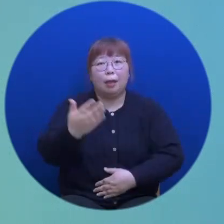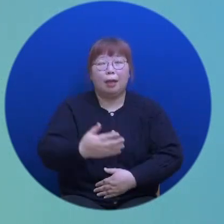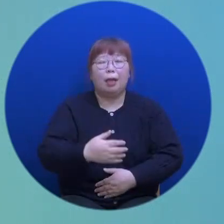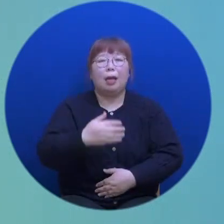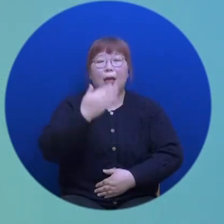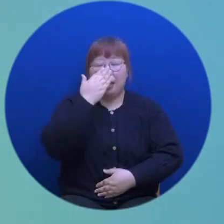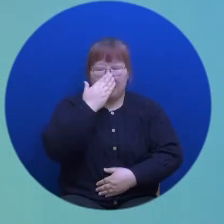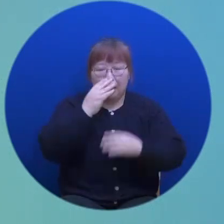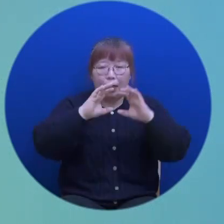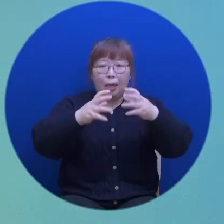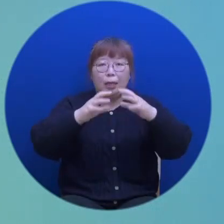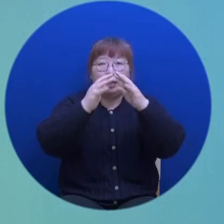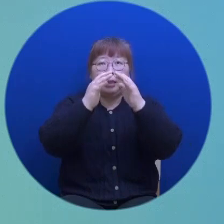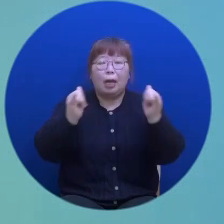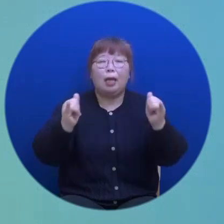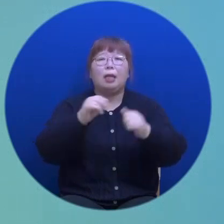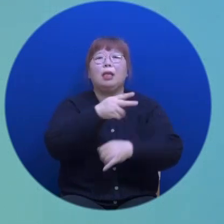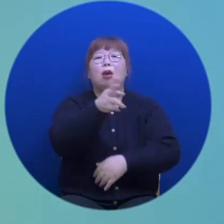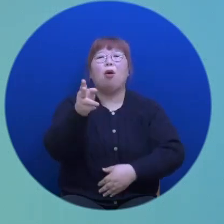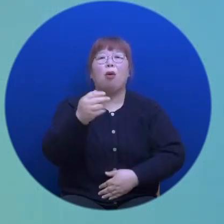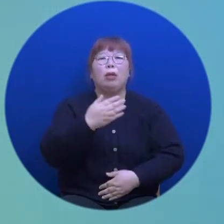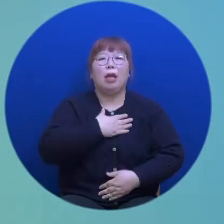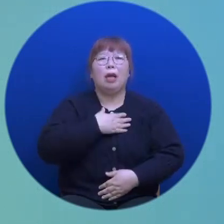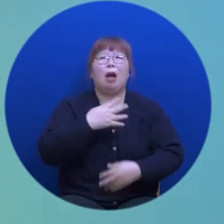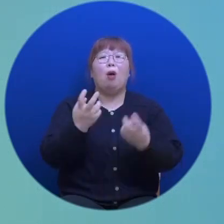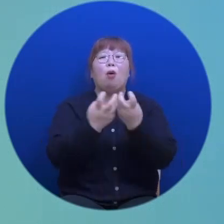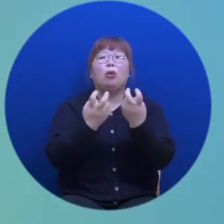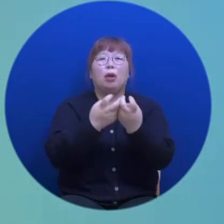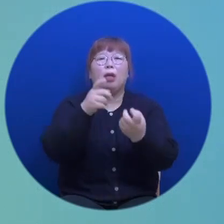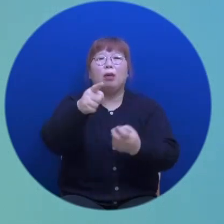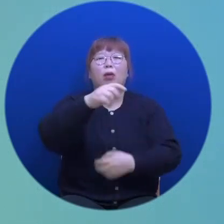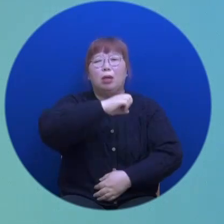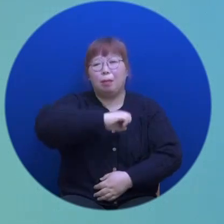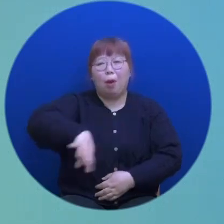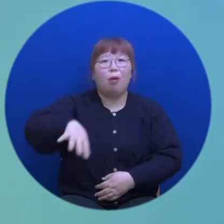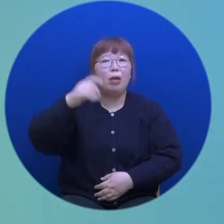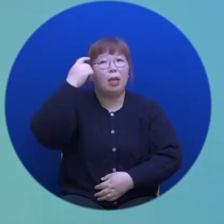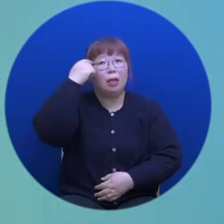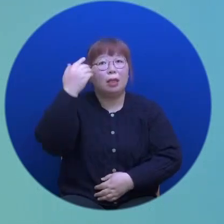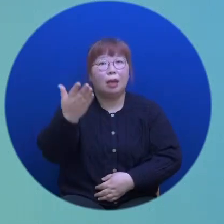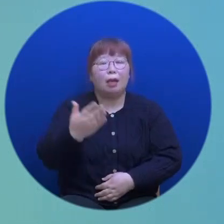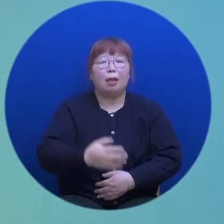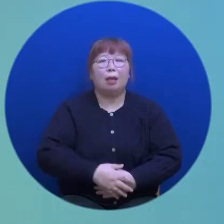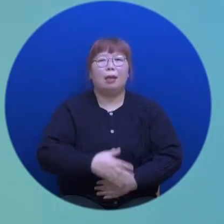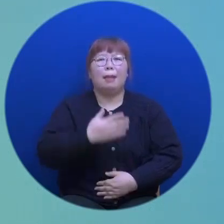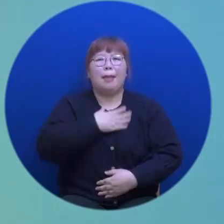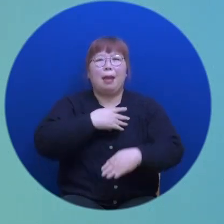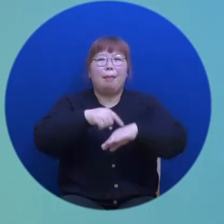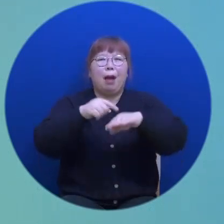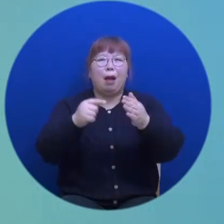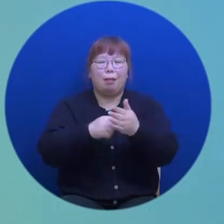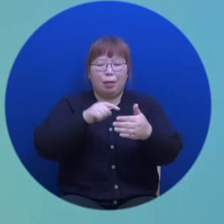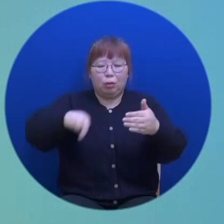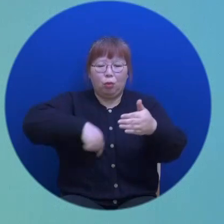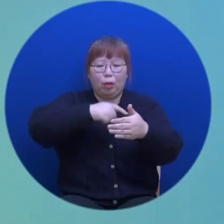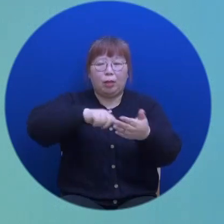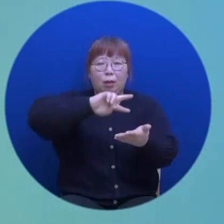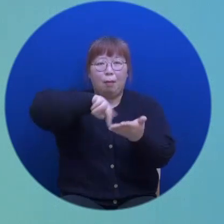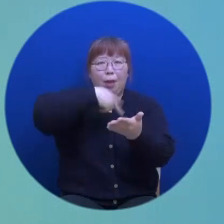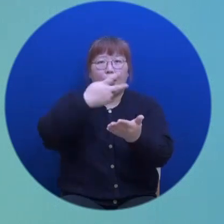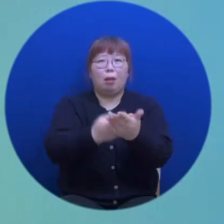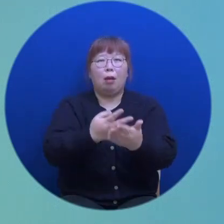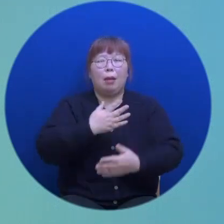이스라엘이여, 내가 어찌 너를 버리겠느냐. 내 마음이 내 속에서 돌이키어 나의